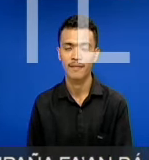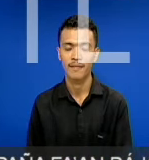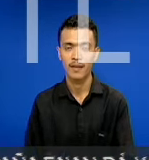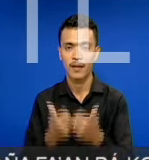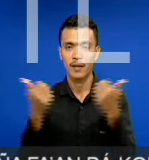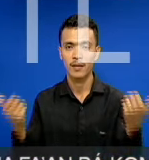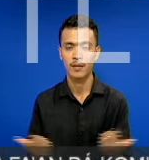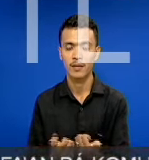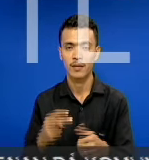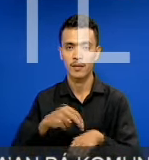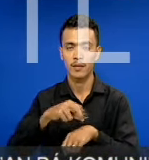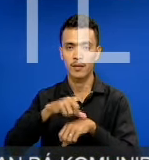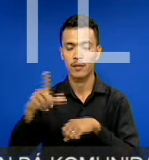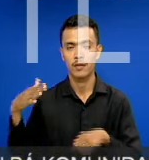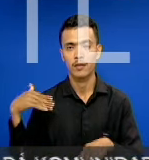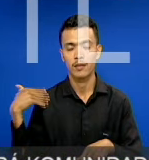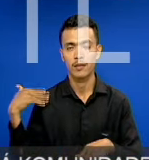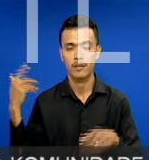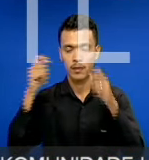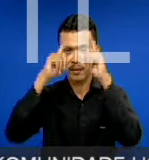asocia naal